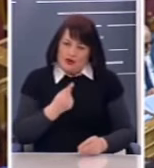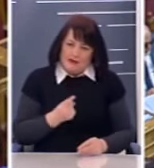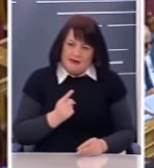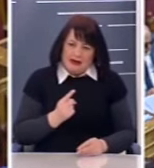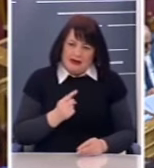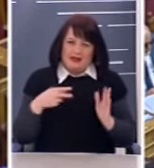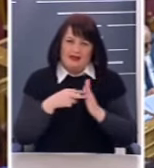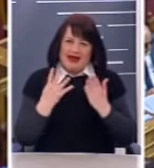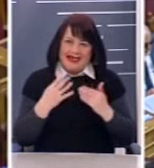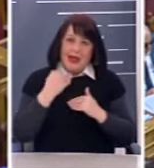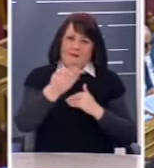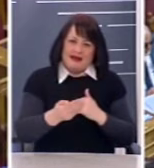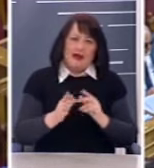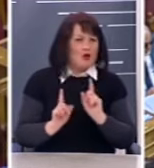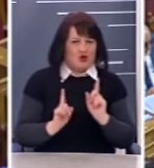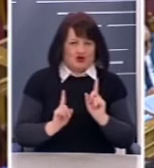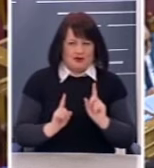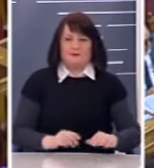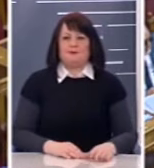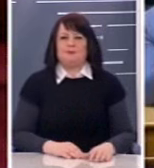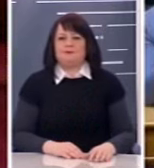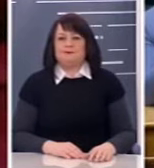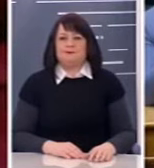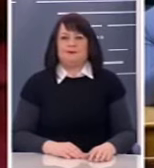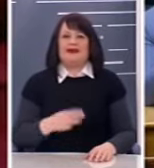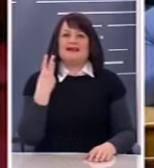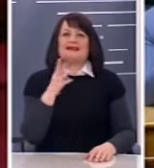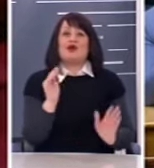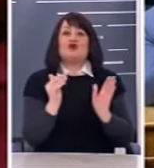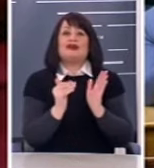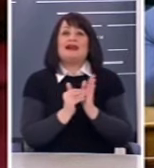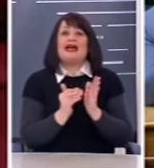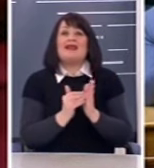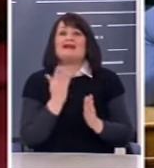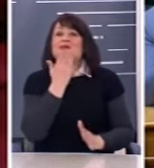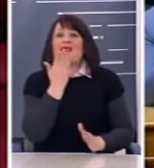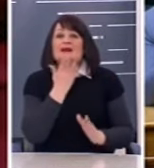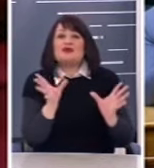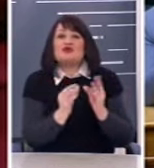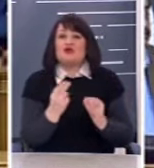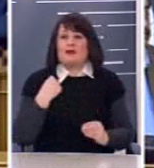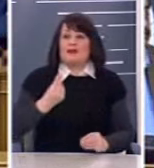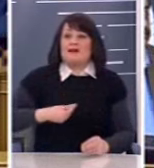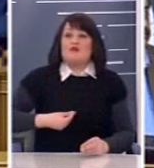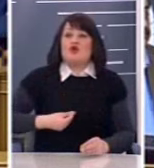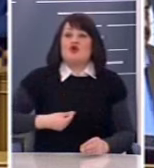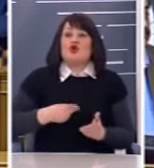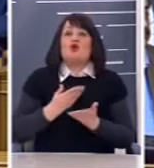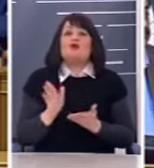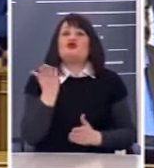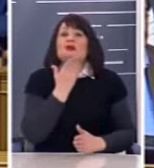όπως συνηθίζεται να λέγεται και να φτάσουμε στους 300.000 μαθητές δημοτικού, δηλαδή στο μισό μαθησιακό